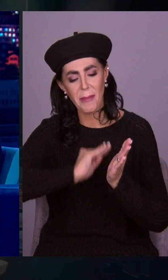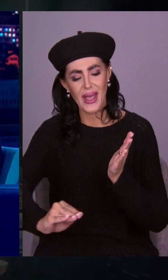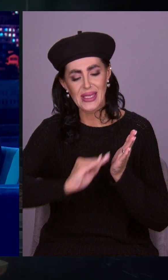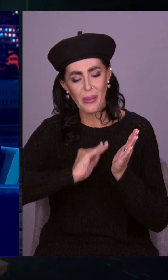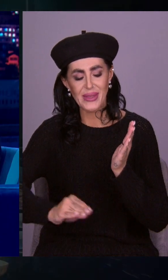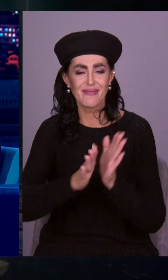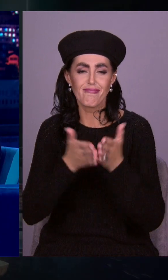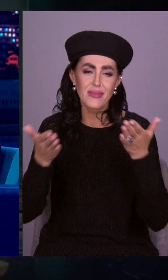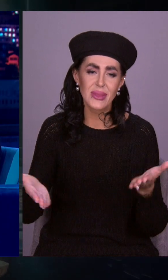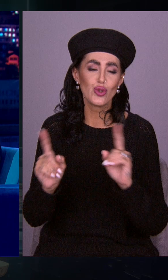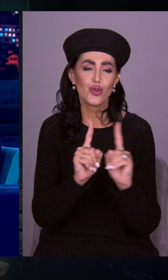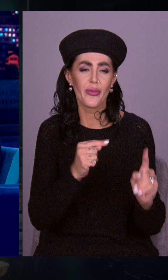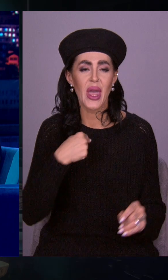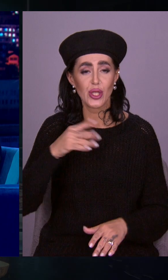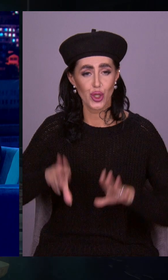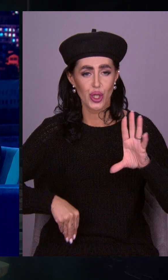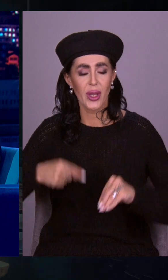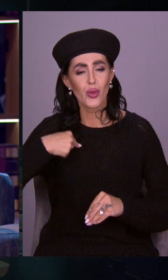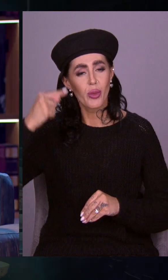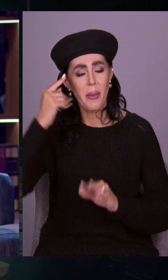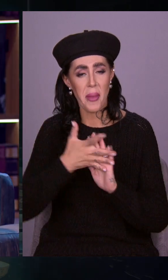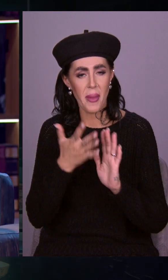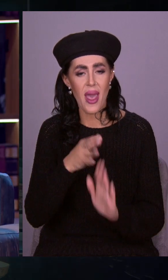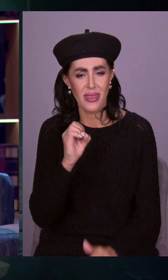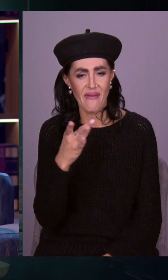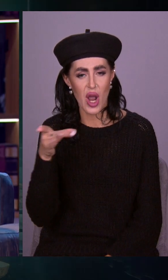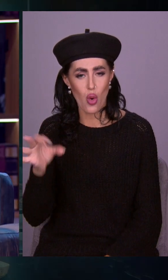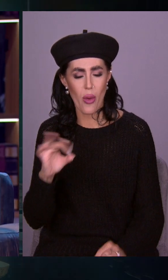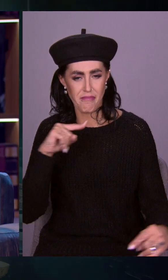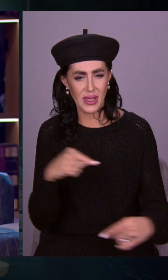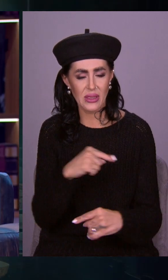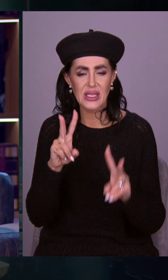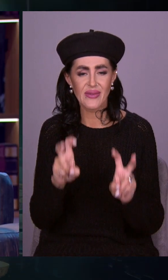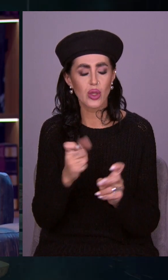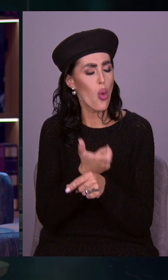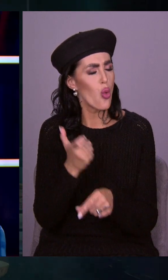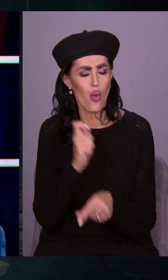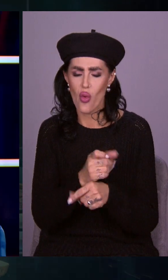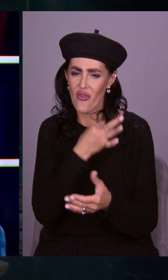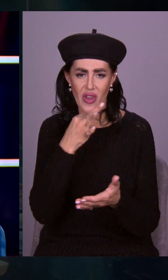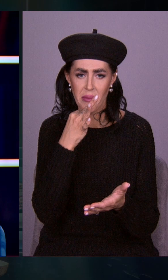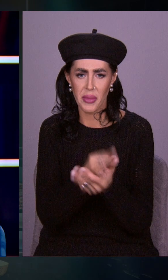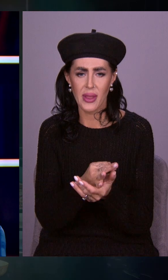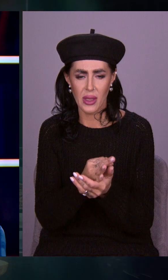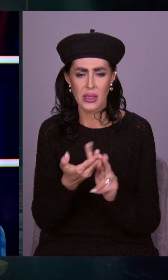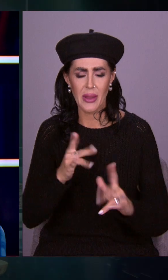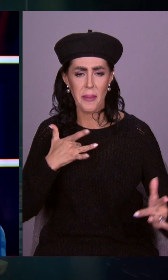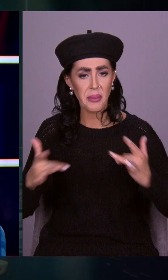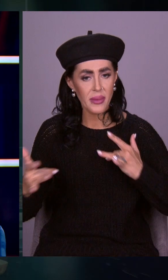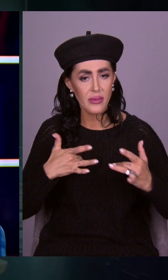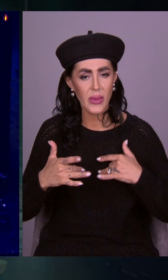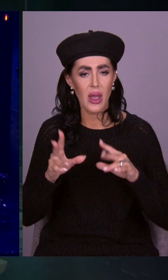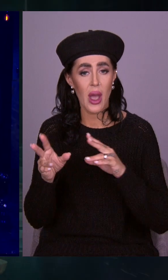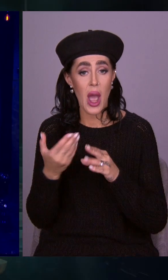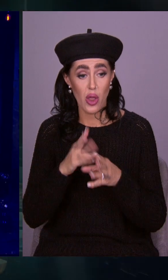ну, я думаю, що всі розуміють, що Євробачення – це дуже такий серйозний відповідальний конкурс, так? Нам Маша розповідала і, теж. Насправді, вони ж